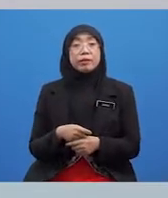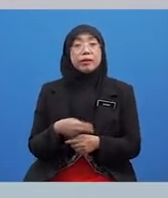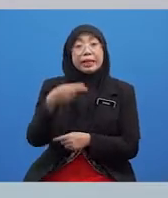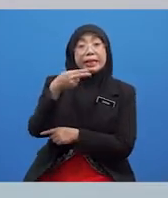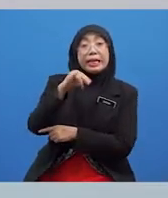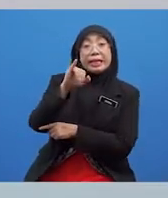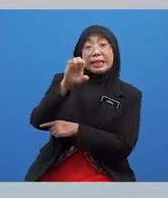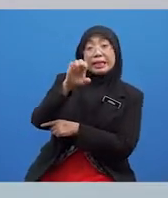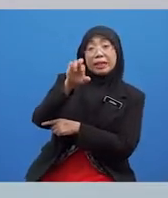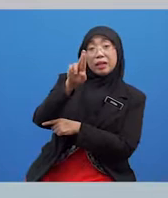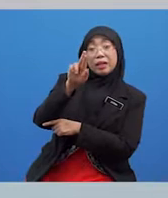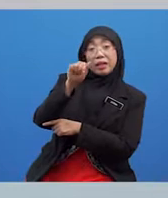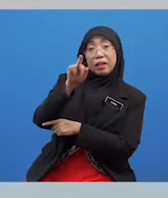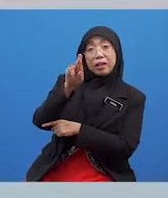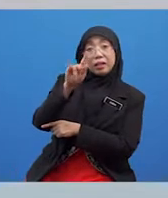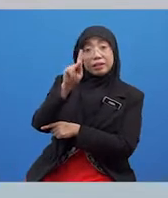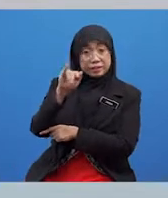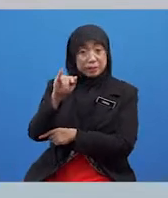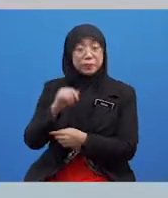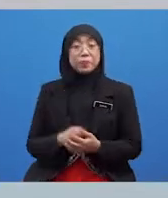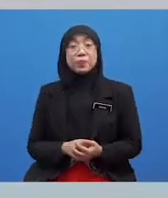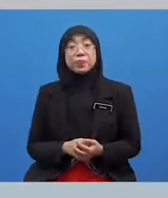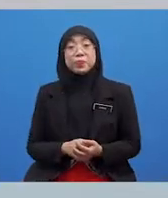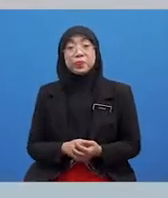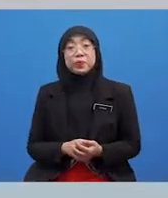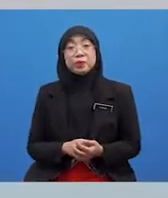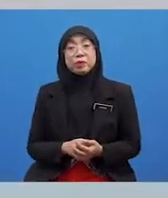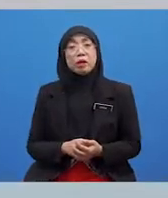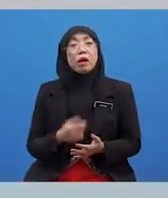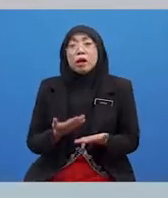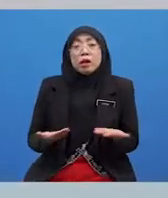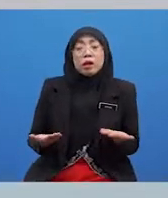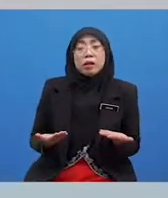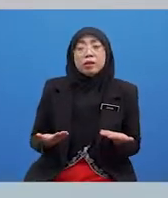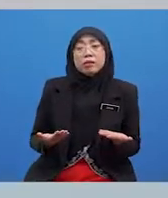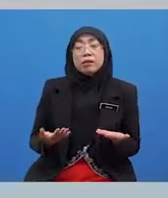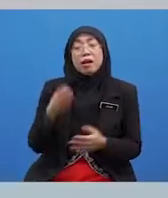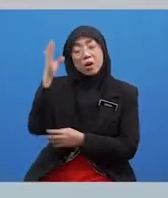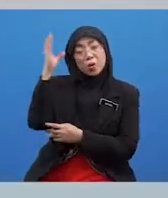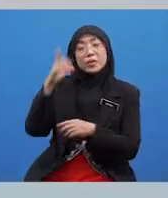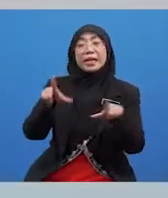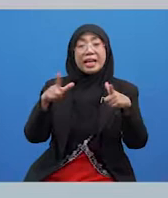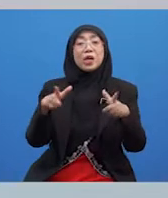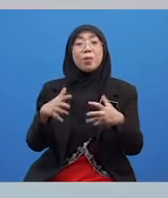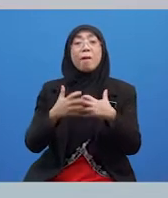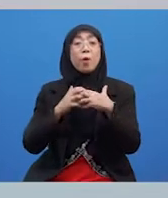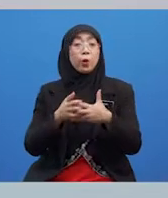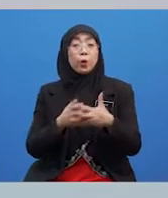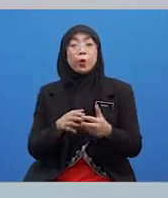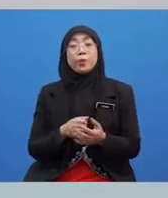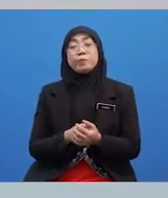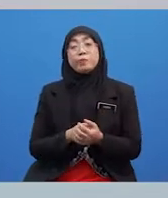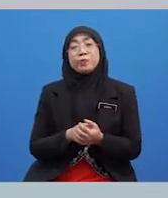konsep lakuan motor yang berasaskan kepada hierarki daripada otak dan